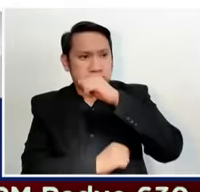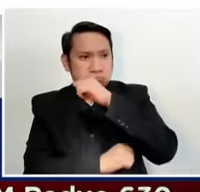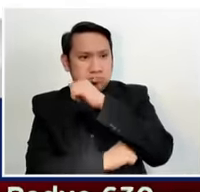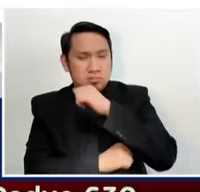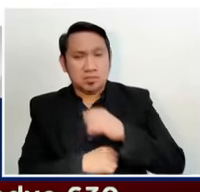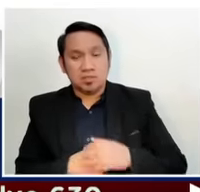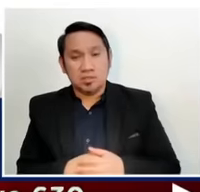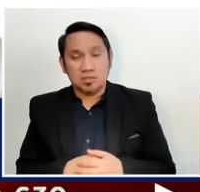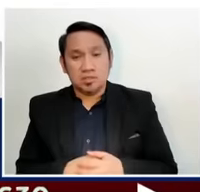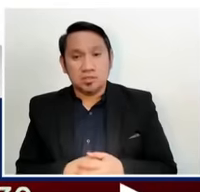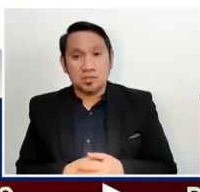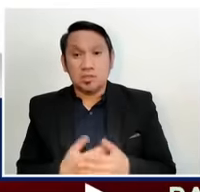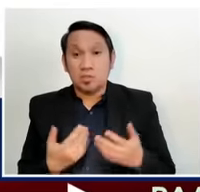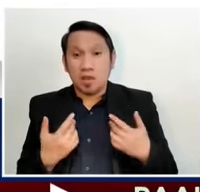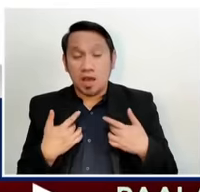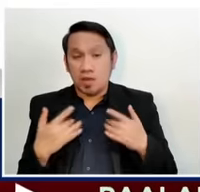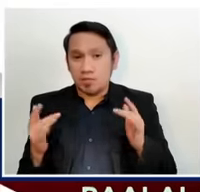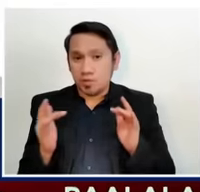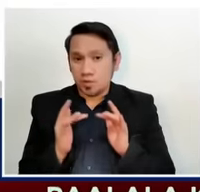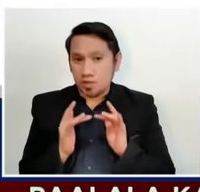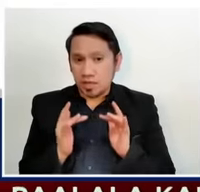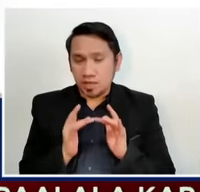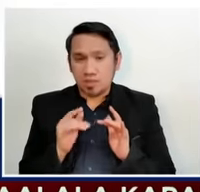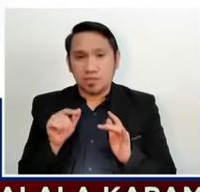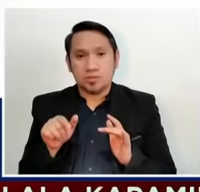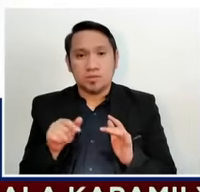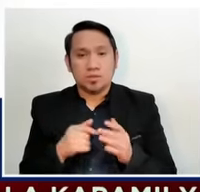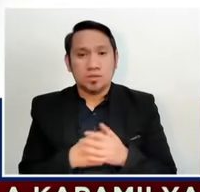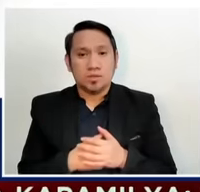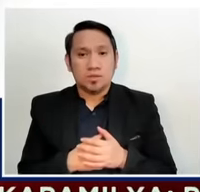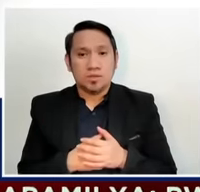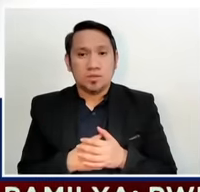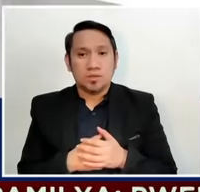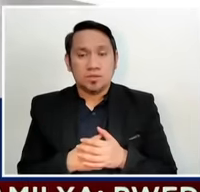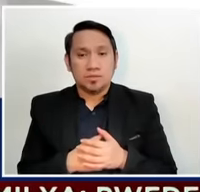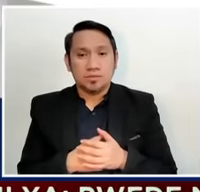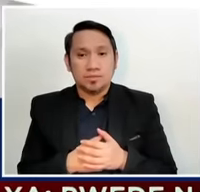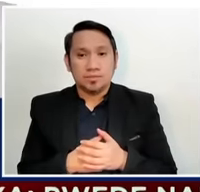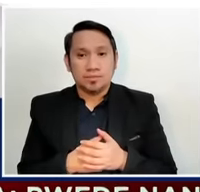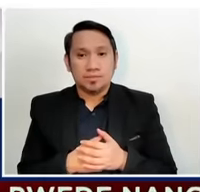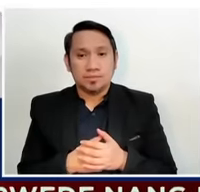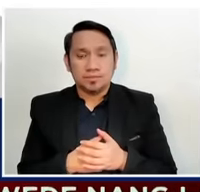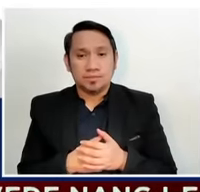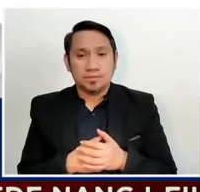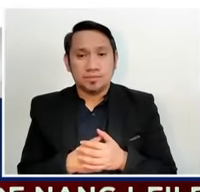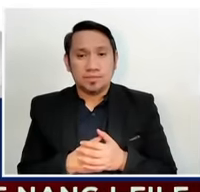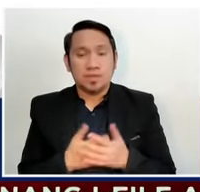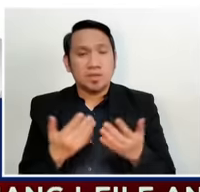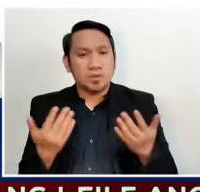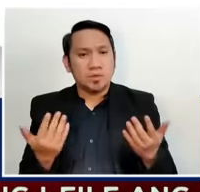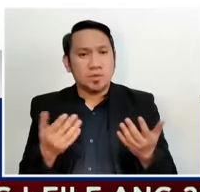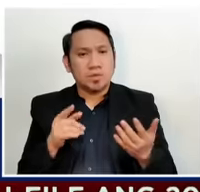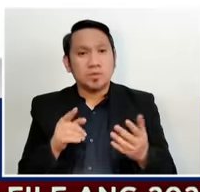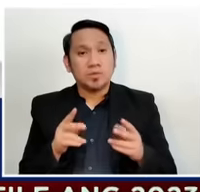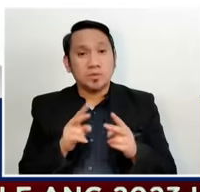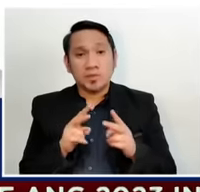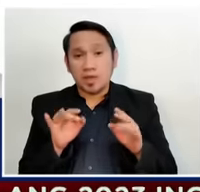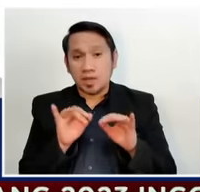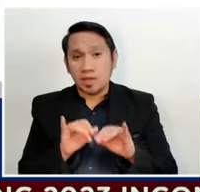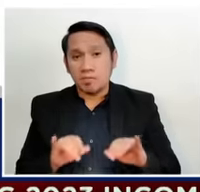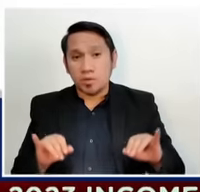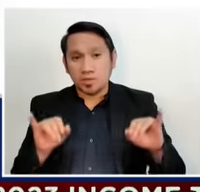siyang connection. It connects Maryland basically to Delaware. So it's a really important